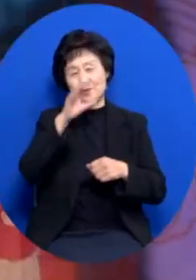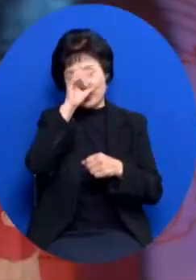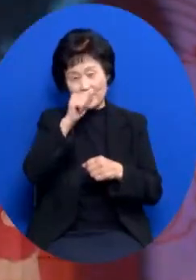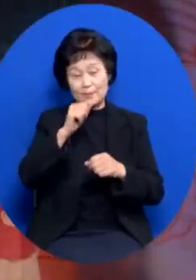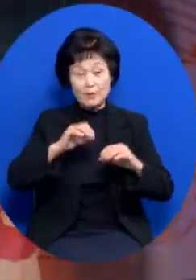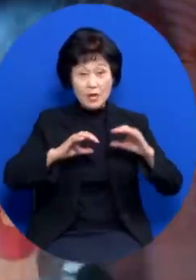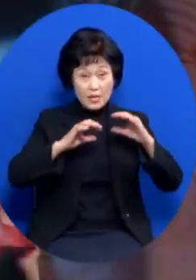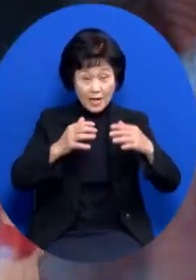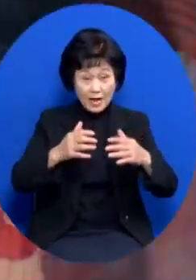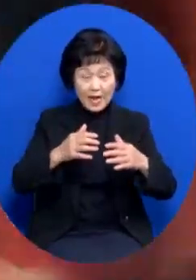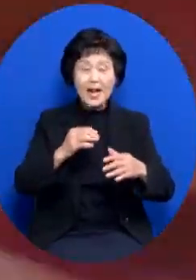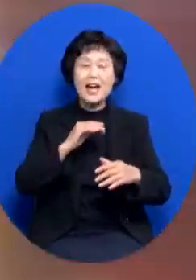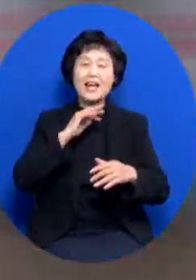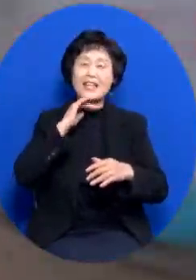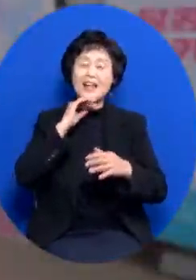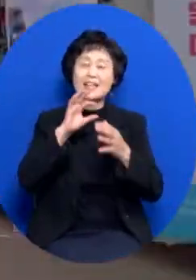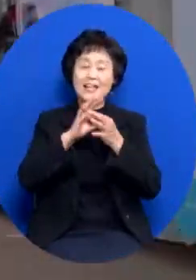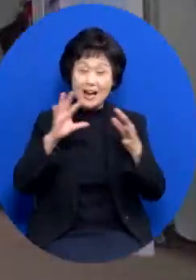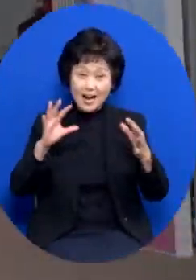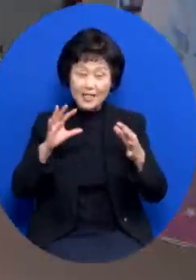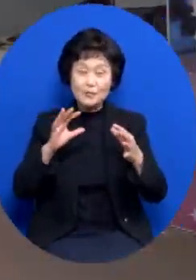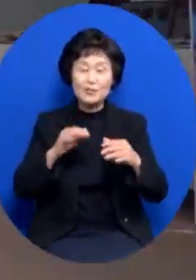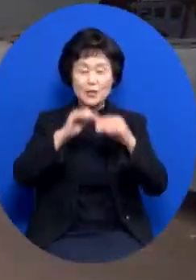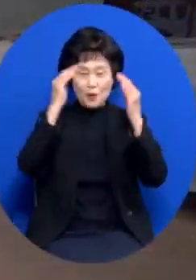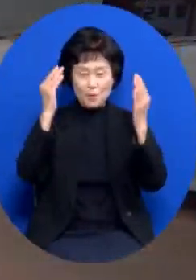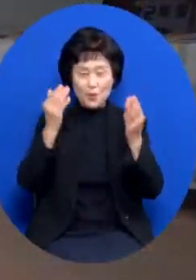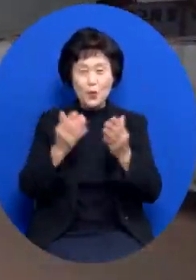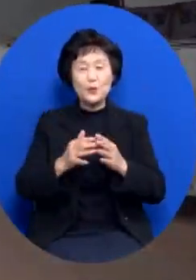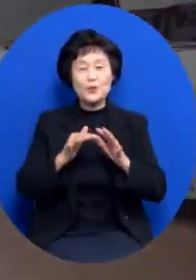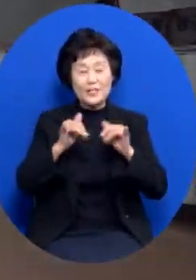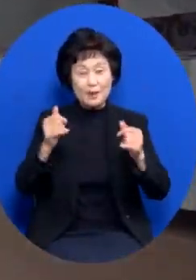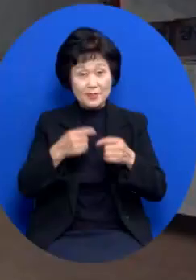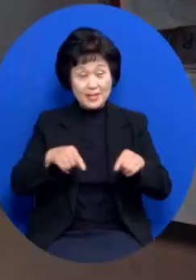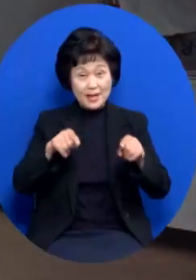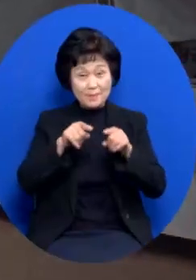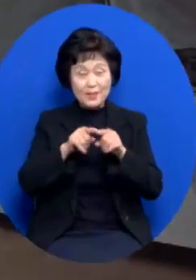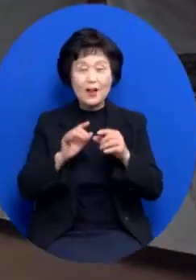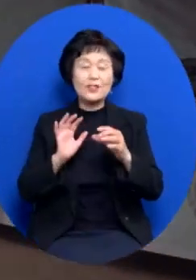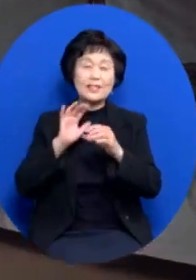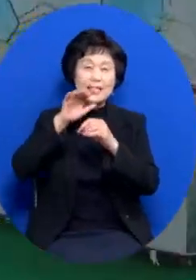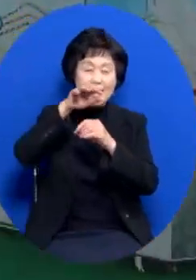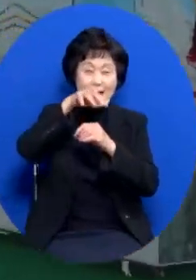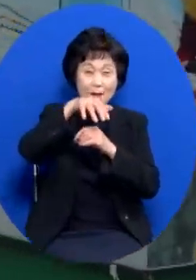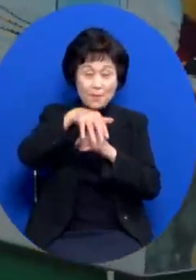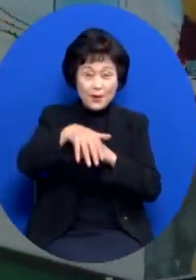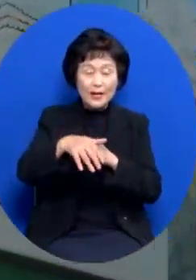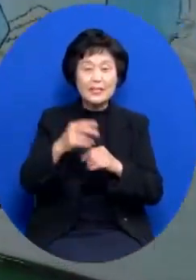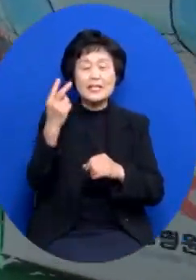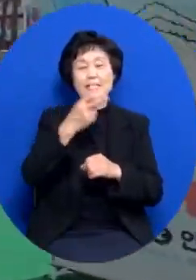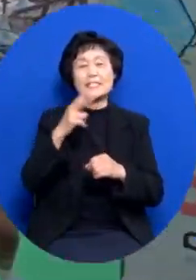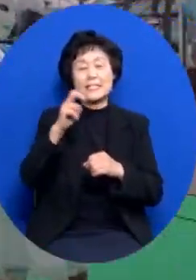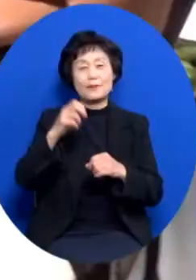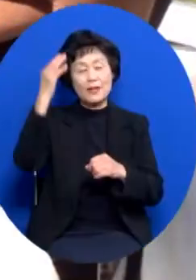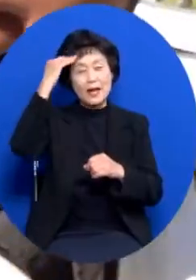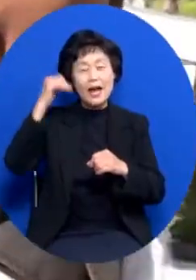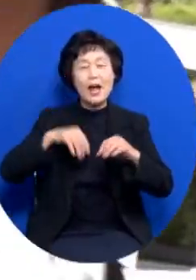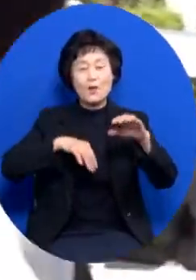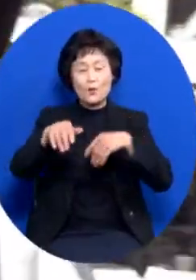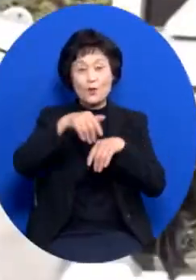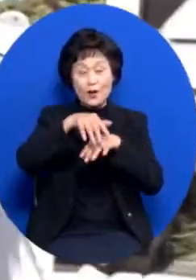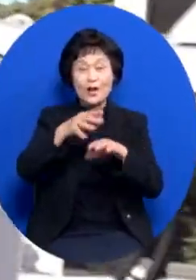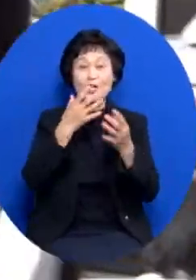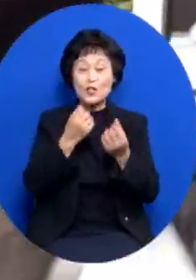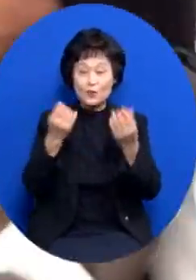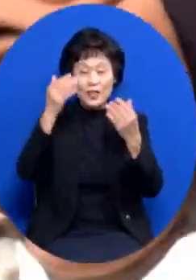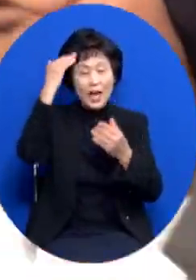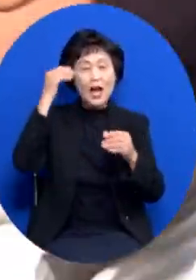국적과 세대 그리고 지역의 한계를 뛰어넘어 세계로 뻗어나가는 문화축제 2022 코리아 퍼레이드. 한국 문화를